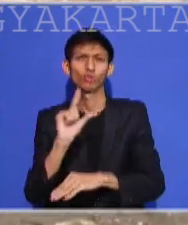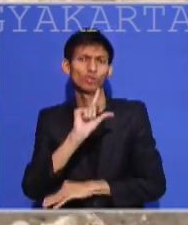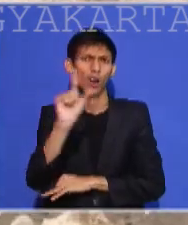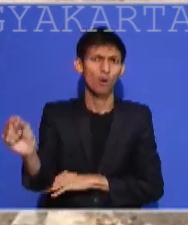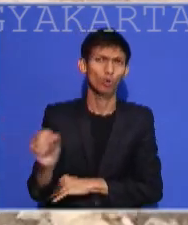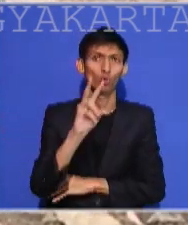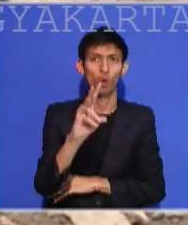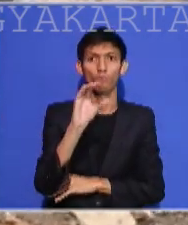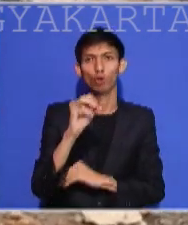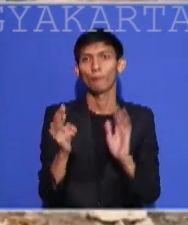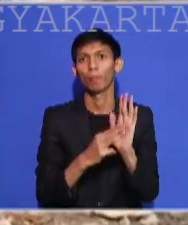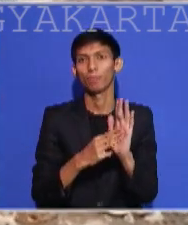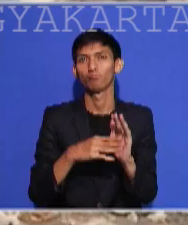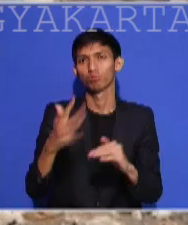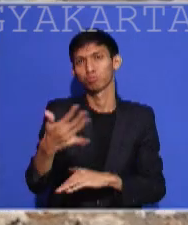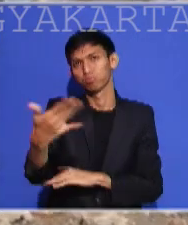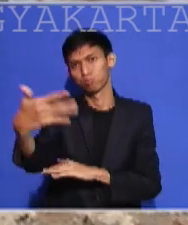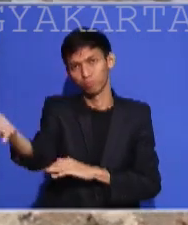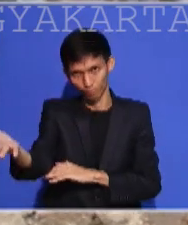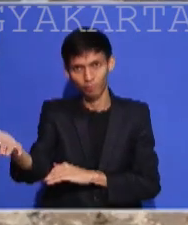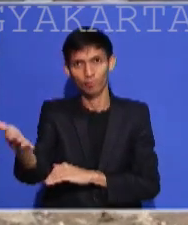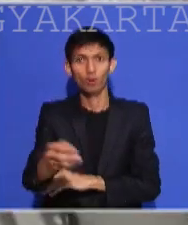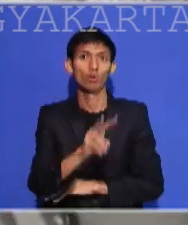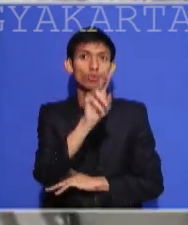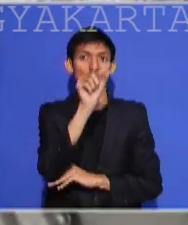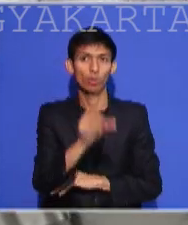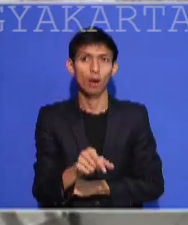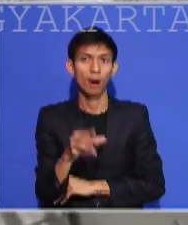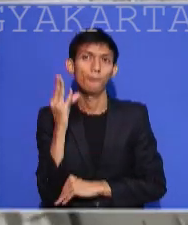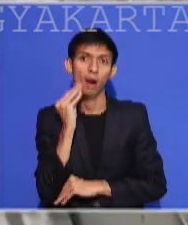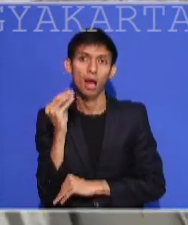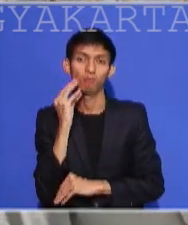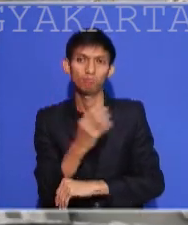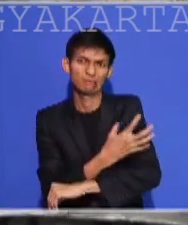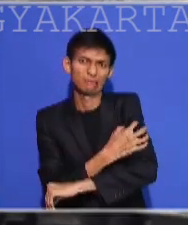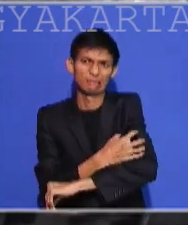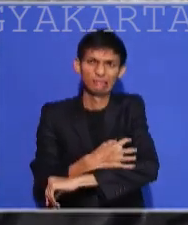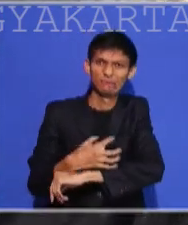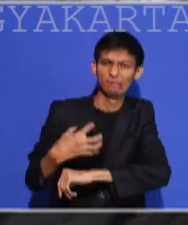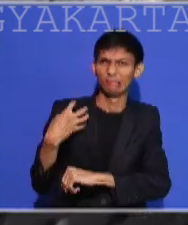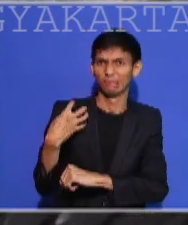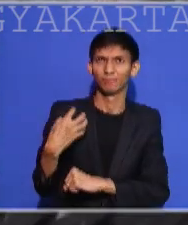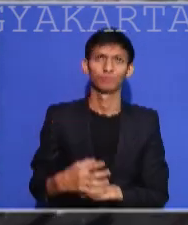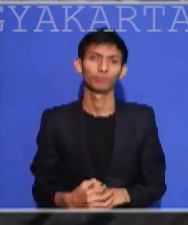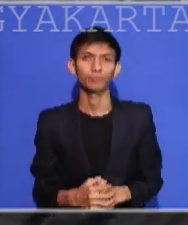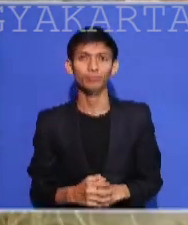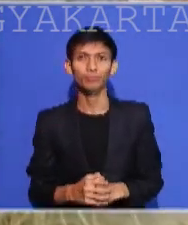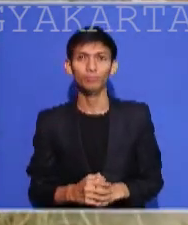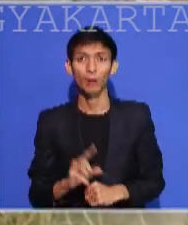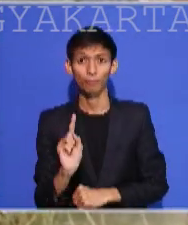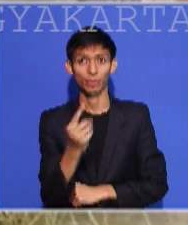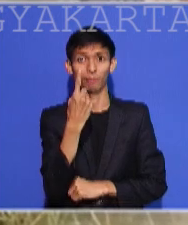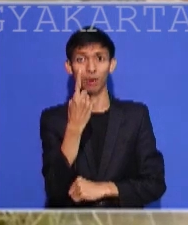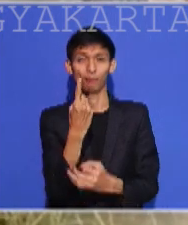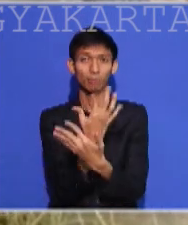m Selain itu tiga penumpang lain juga mengalami sejumlah luka ringan salah satu warga di lokasi kejadian